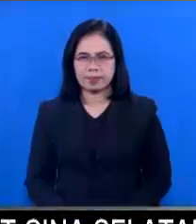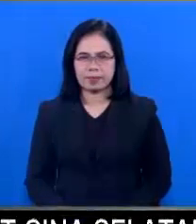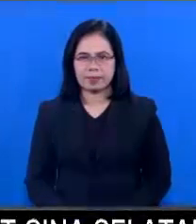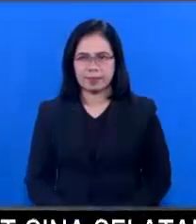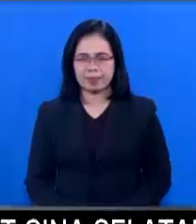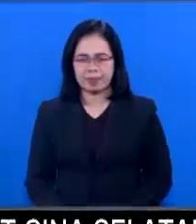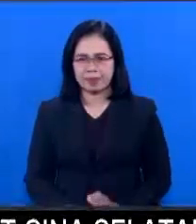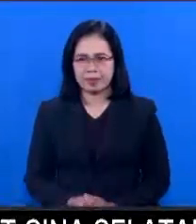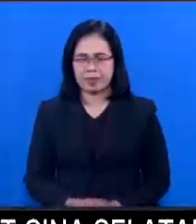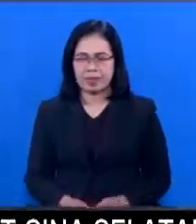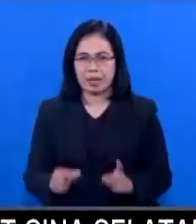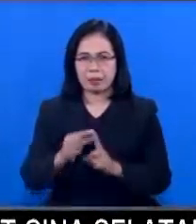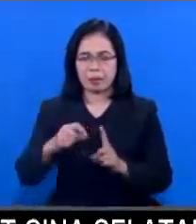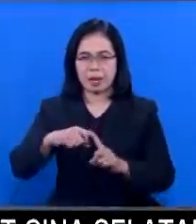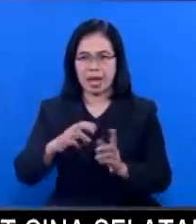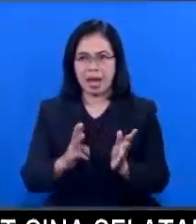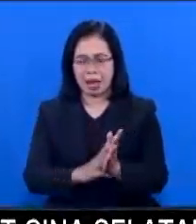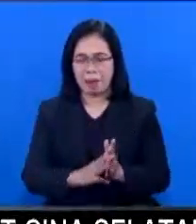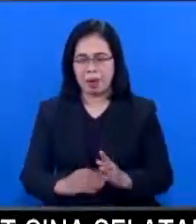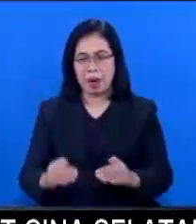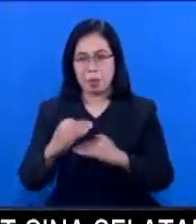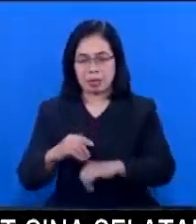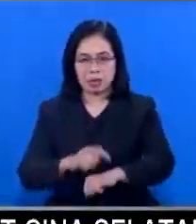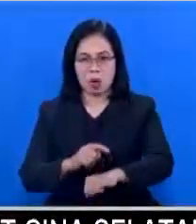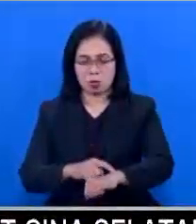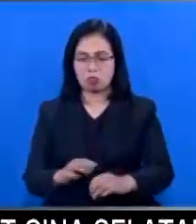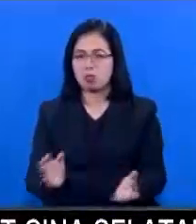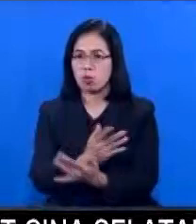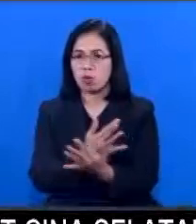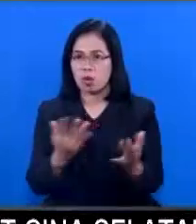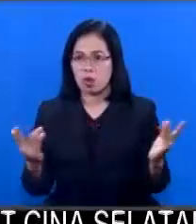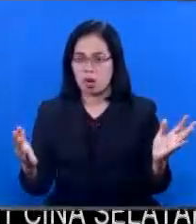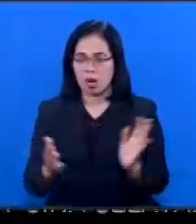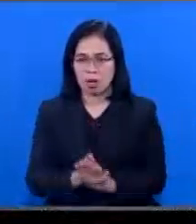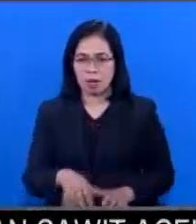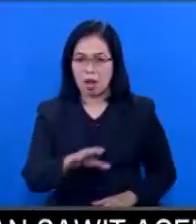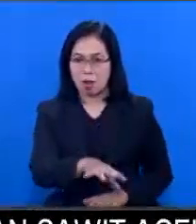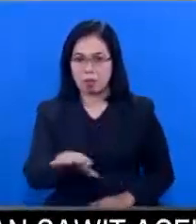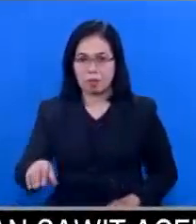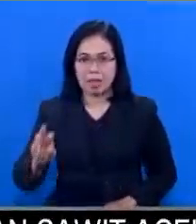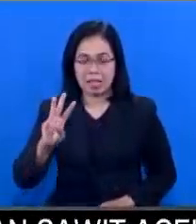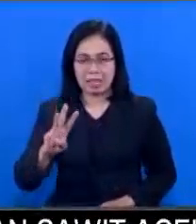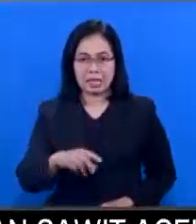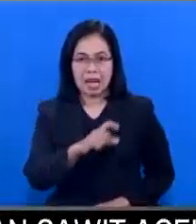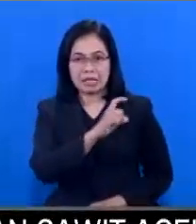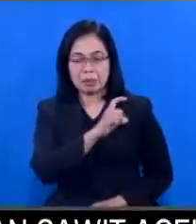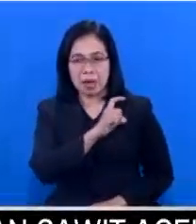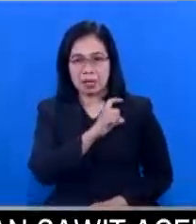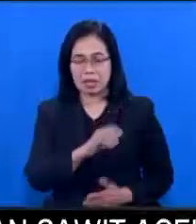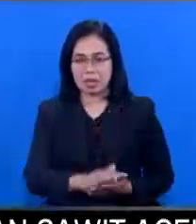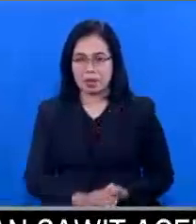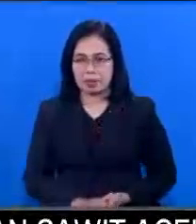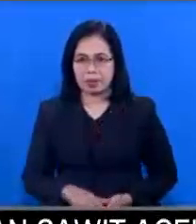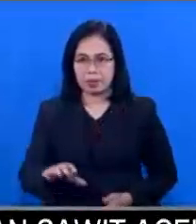Operasi pemberlakuan pembatasan kegiatan masyarakat PPKM darurat yang digelar tiga pilar kecamatan Kenjeran di Jalan Bulak Banteng